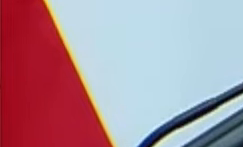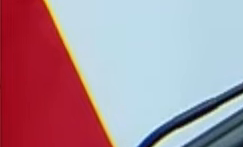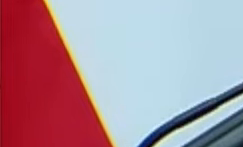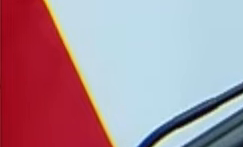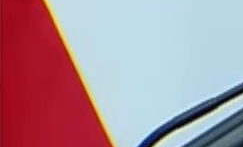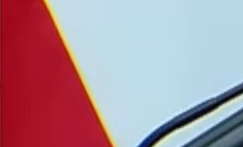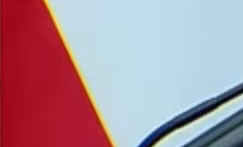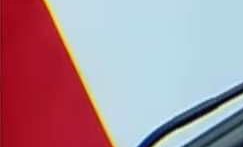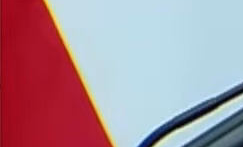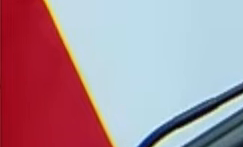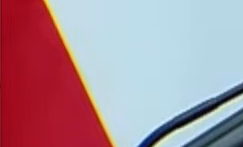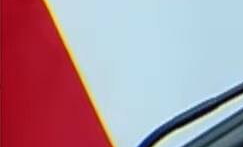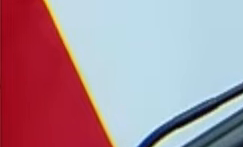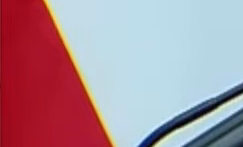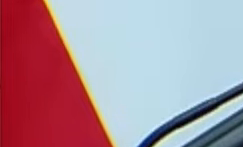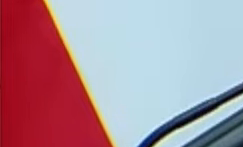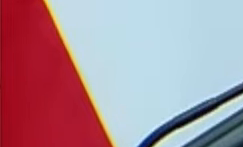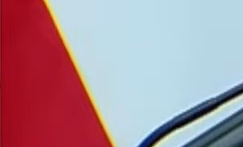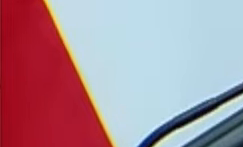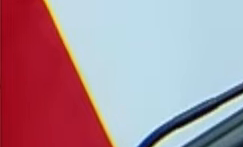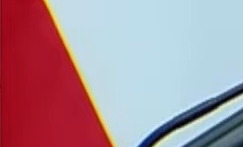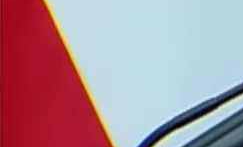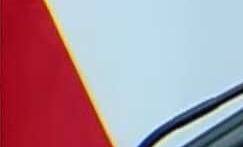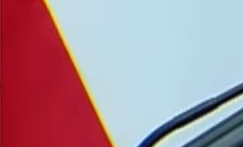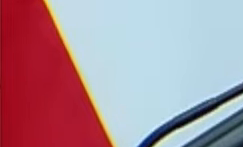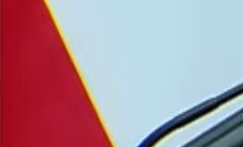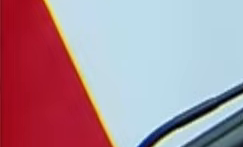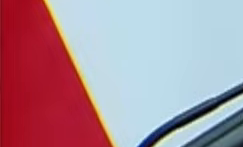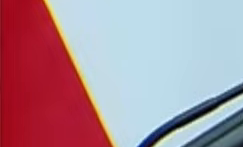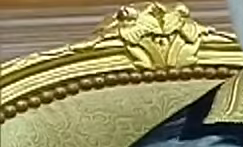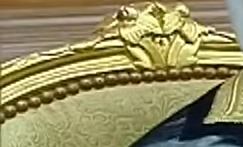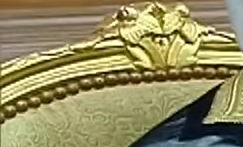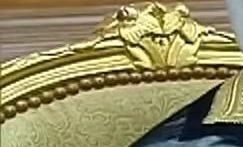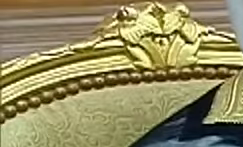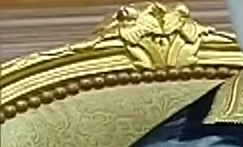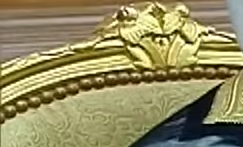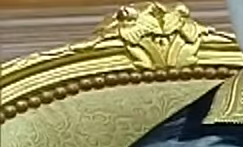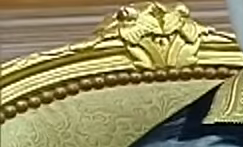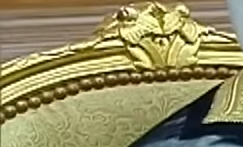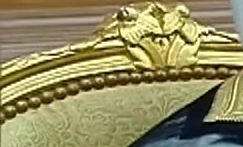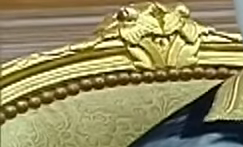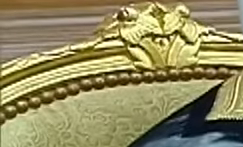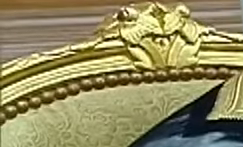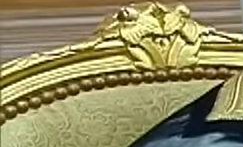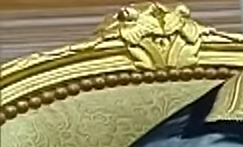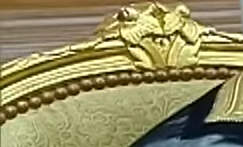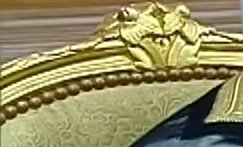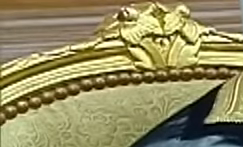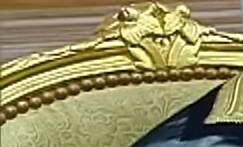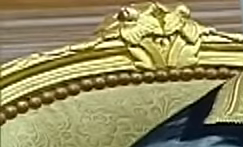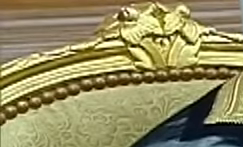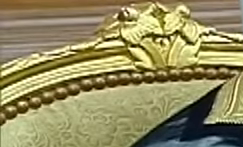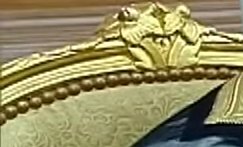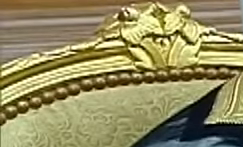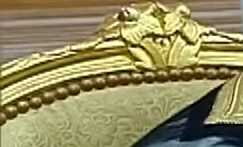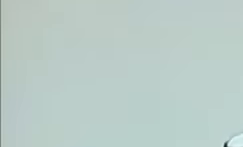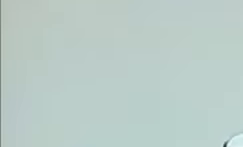ودعمهم من خلال توفير منظومة